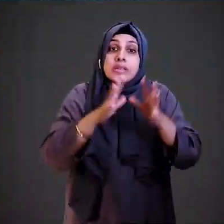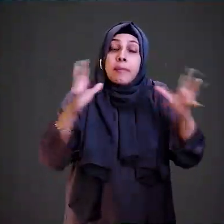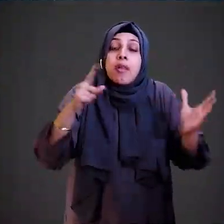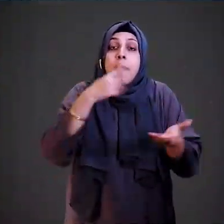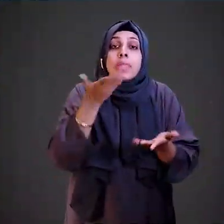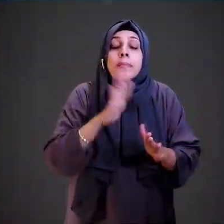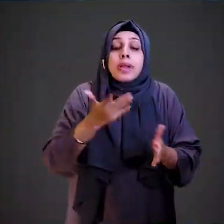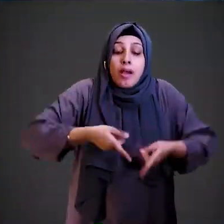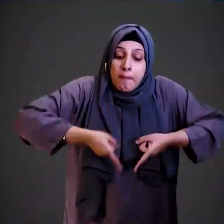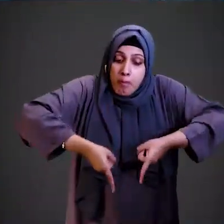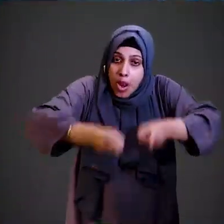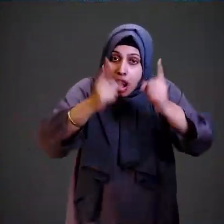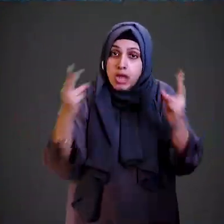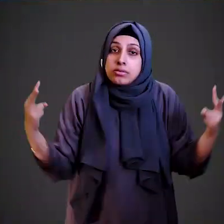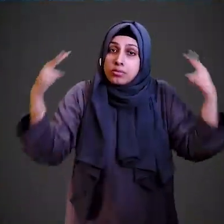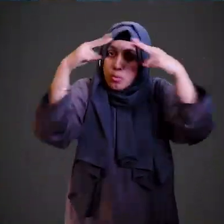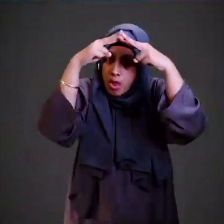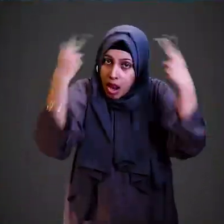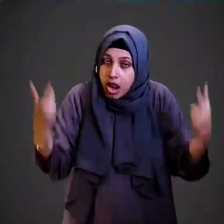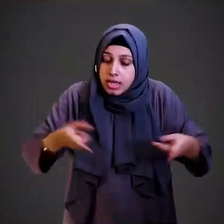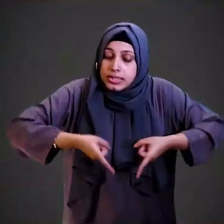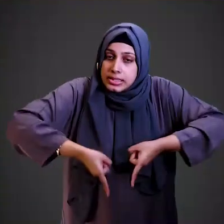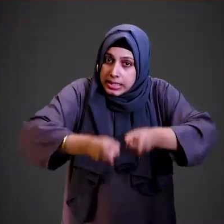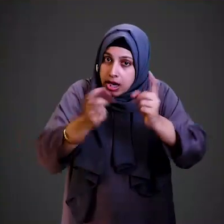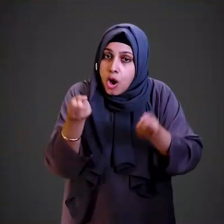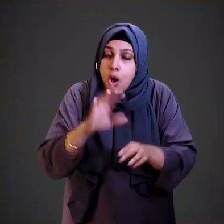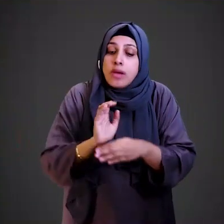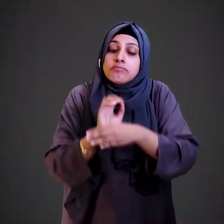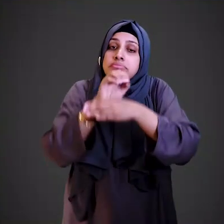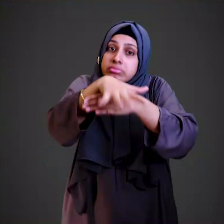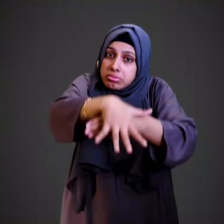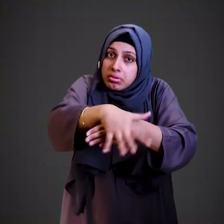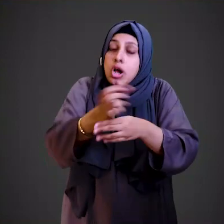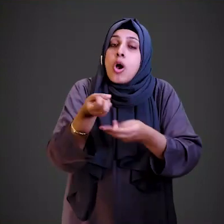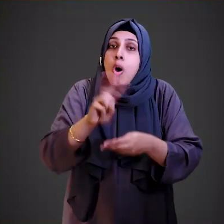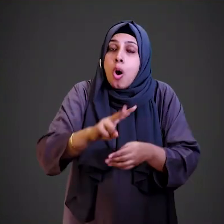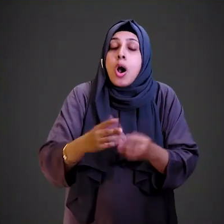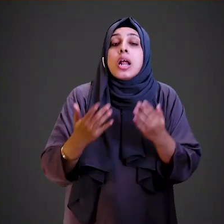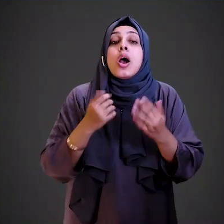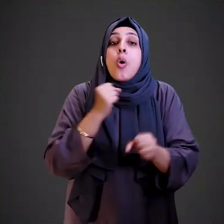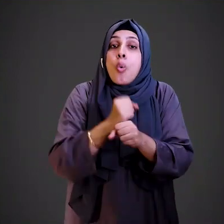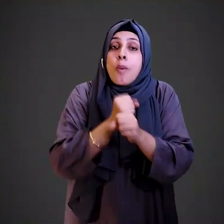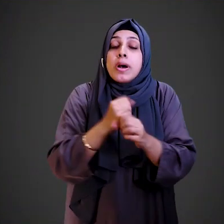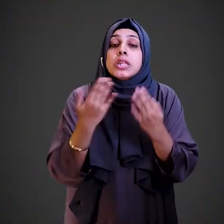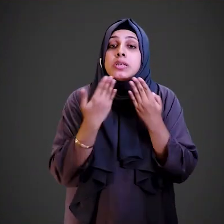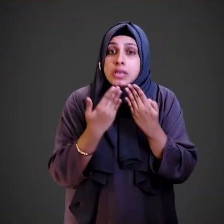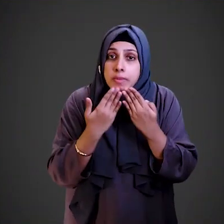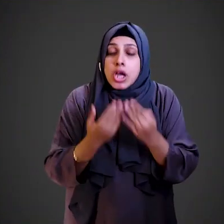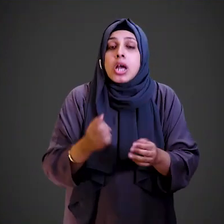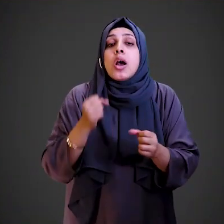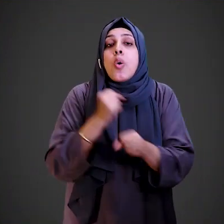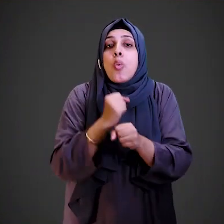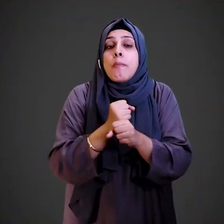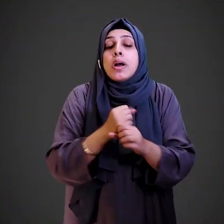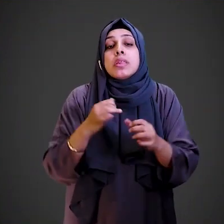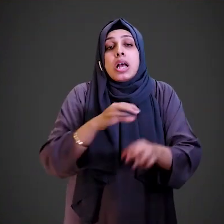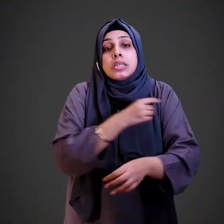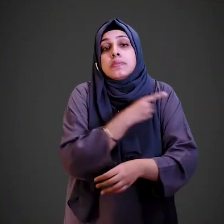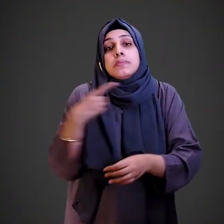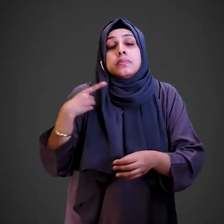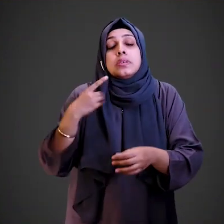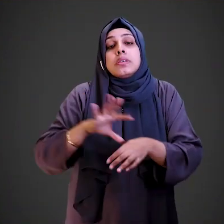बड़े पुल, सड़कें, डैम से लेकर सरकारी अस्पताल, स्कूल आते हैं। लेकिन इसके